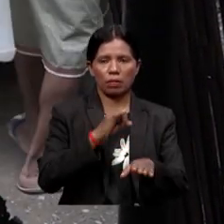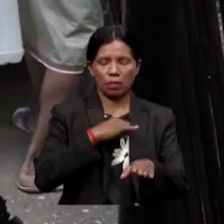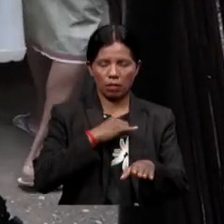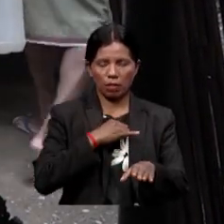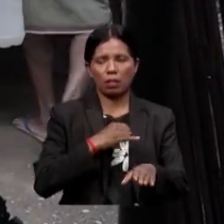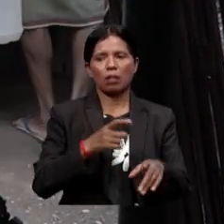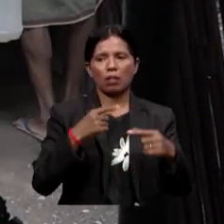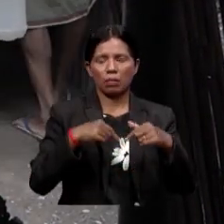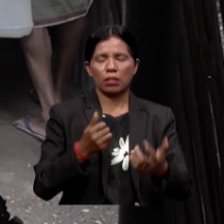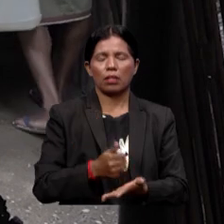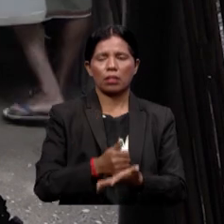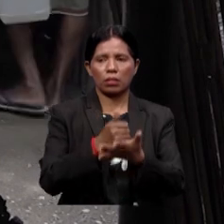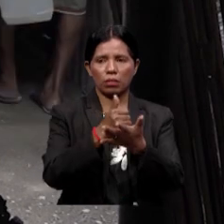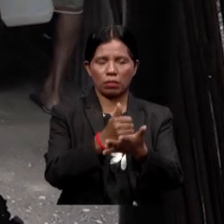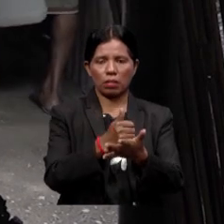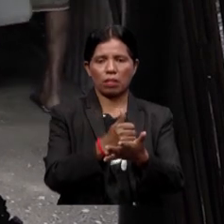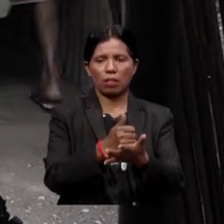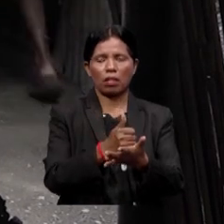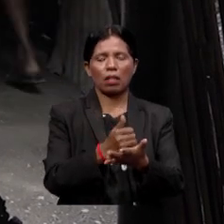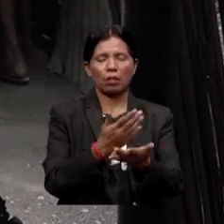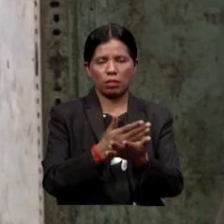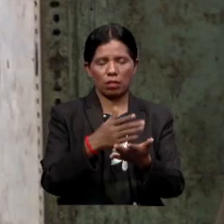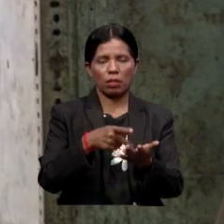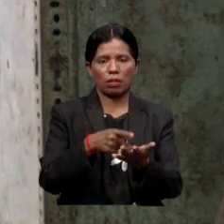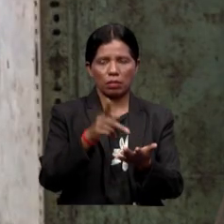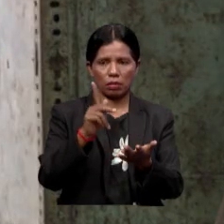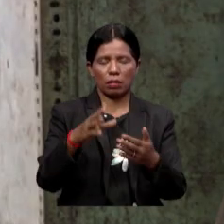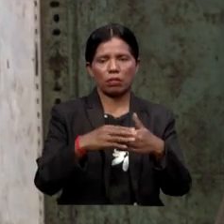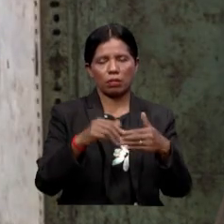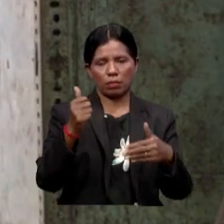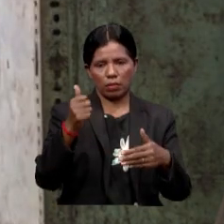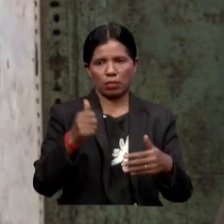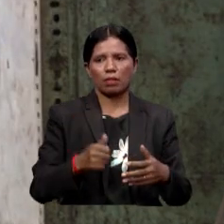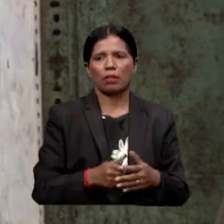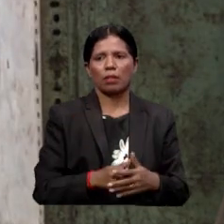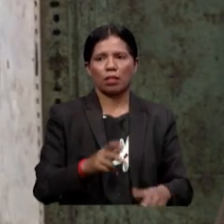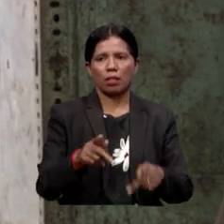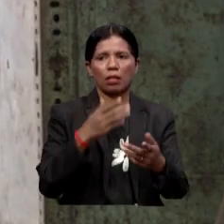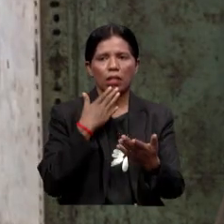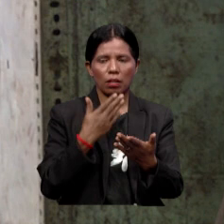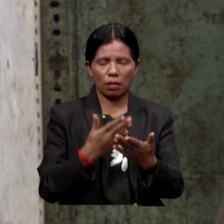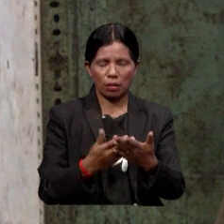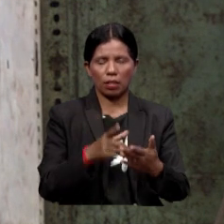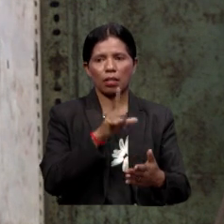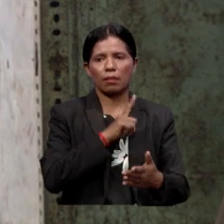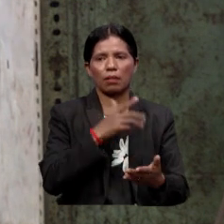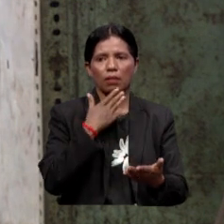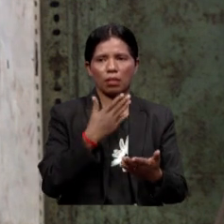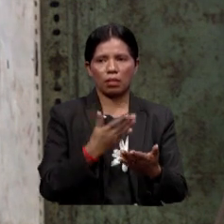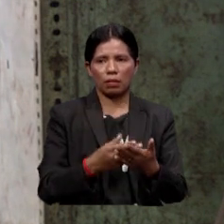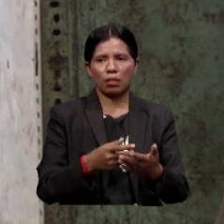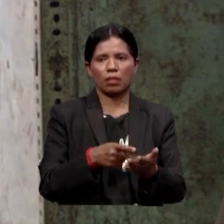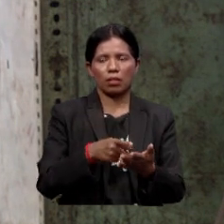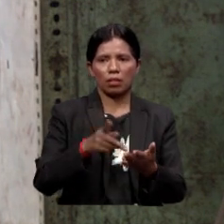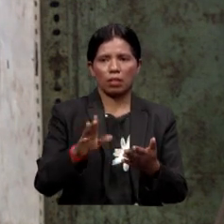ni, tu sil $10, sil $10. Masa emal dia, laran dia, tu sil $8